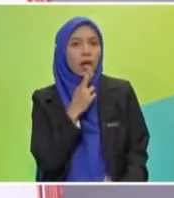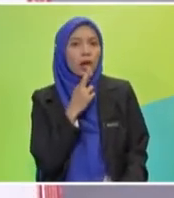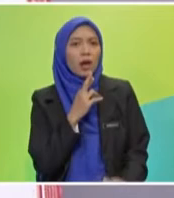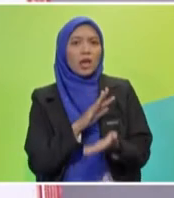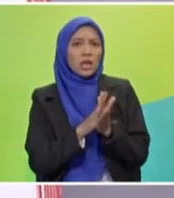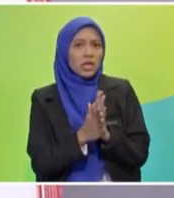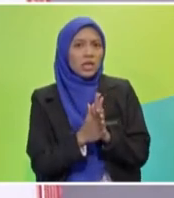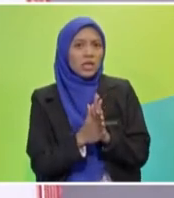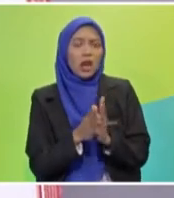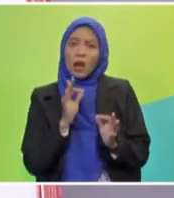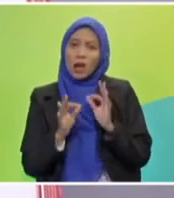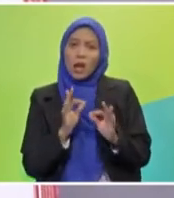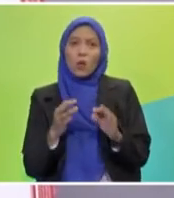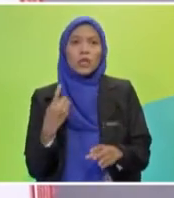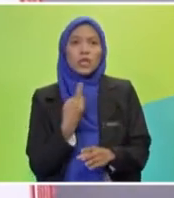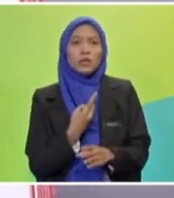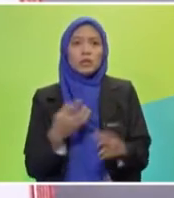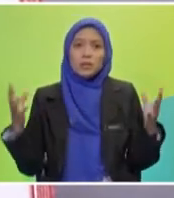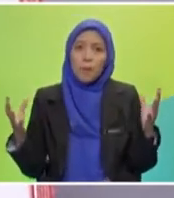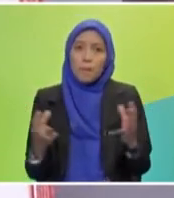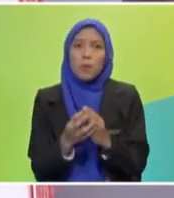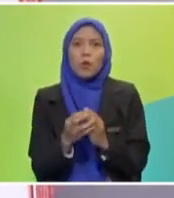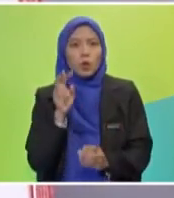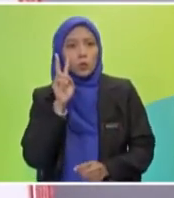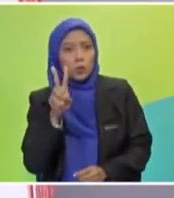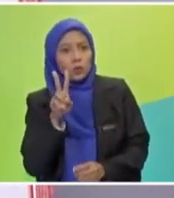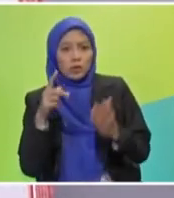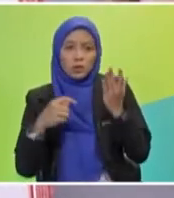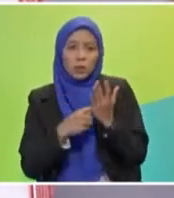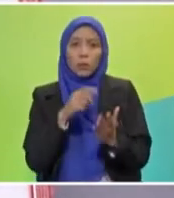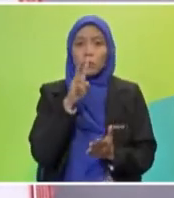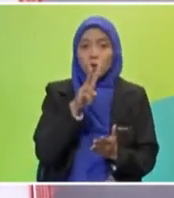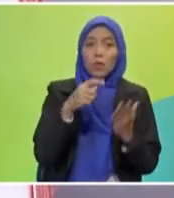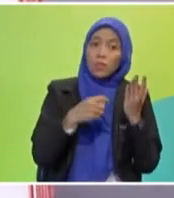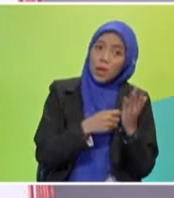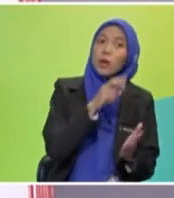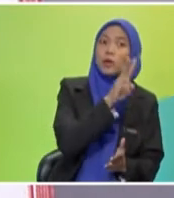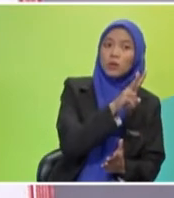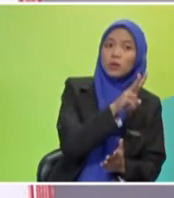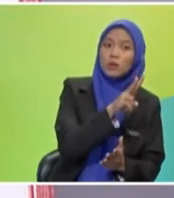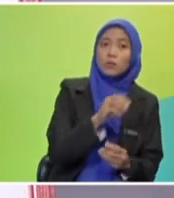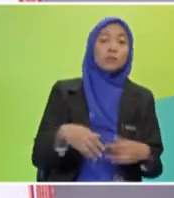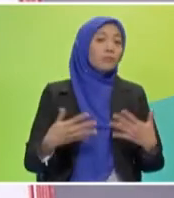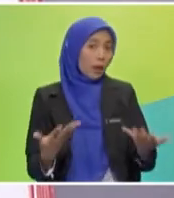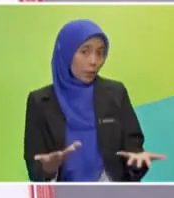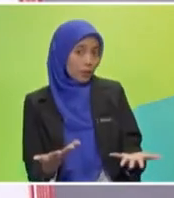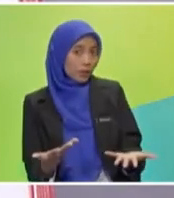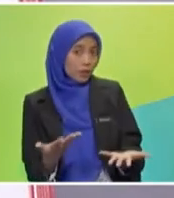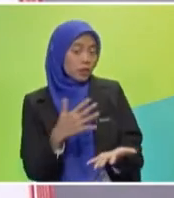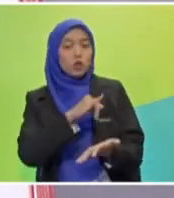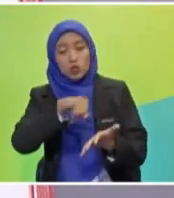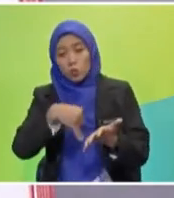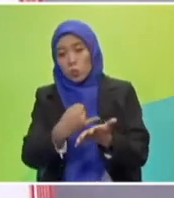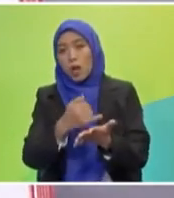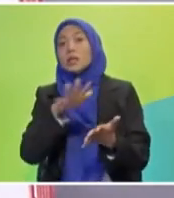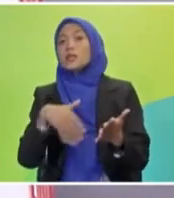kita campurkan dua, campur dua, campur dua. Berapa jumlah semua yang kita